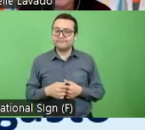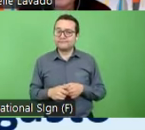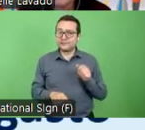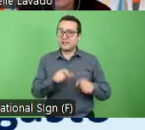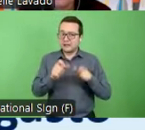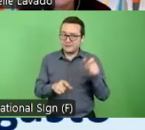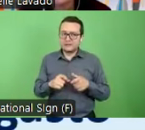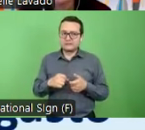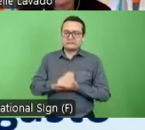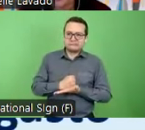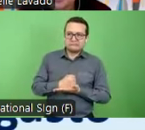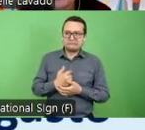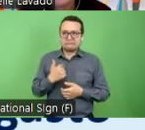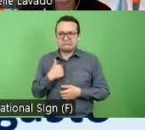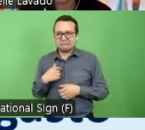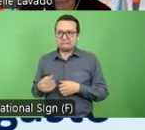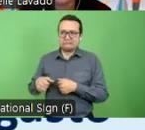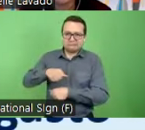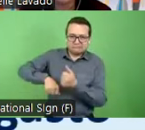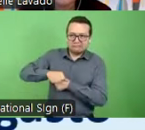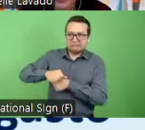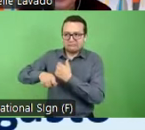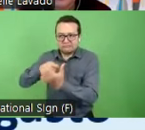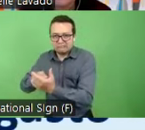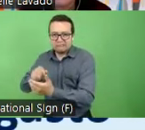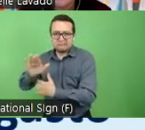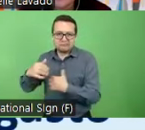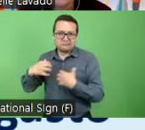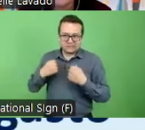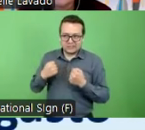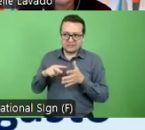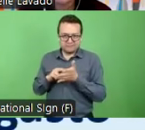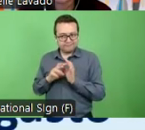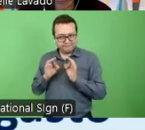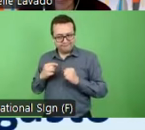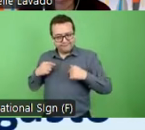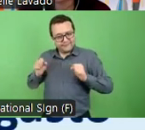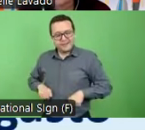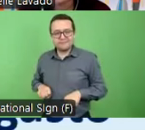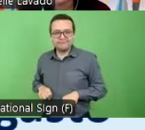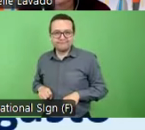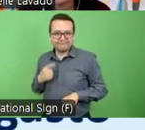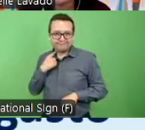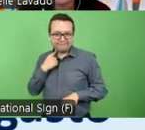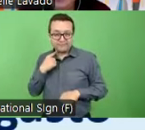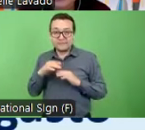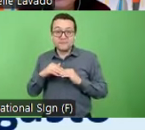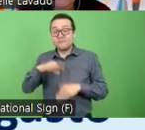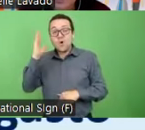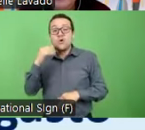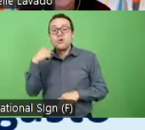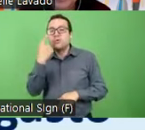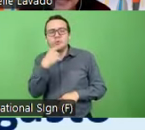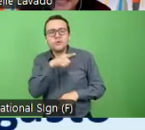fondamentaux. Qui plus est, ces charges pèsent de manière disproportionnée sur les pauvres. Les systèmes de financement de